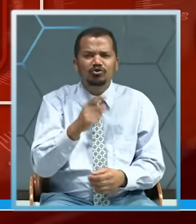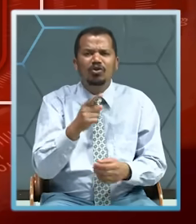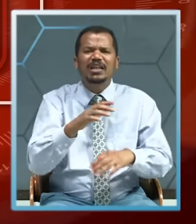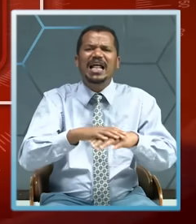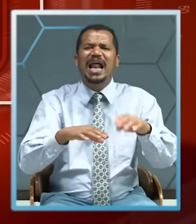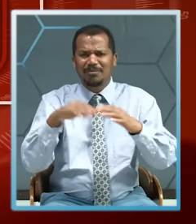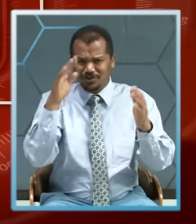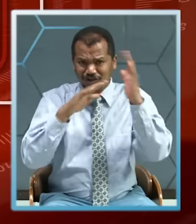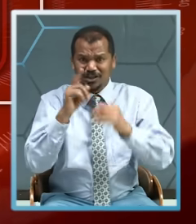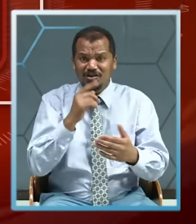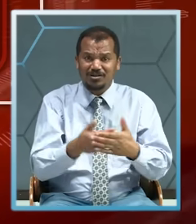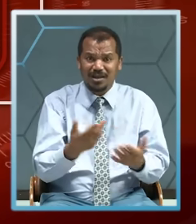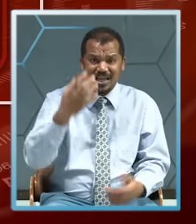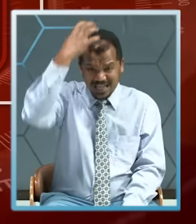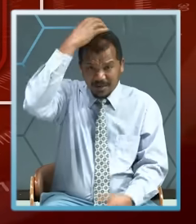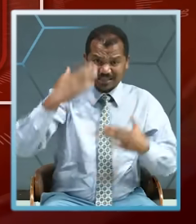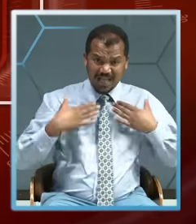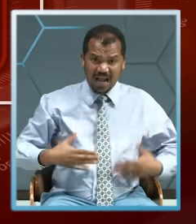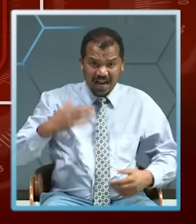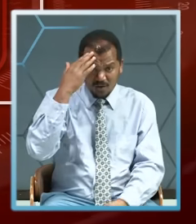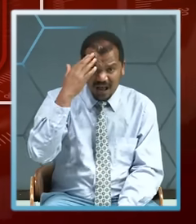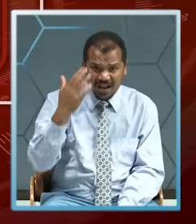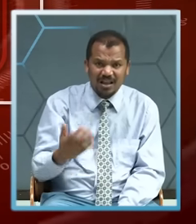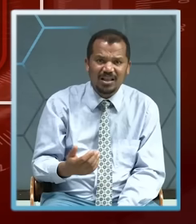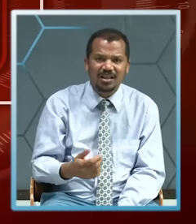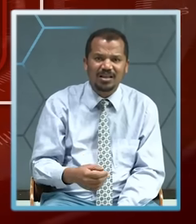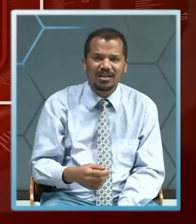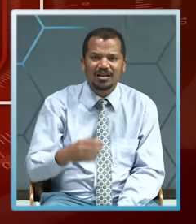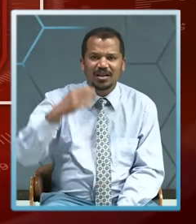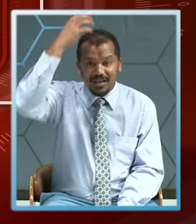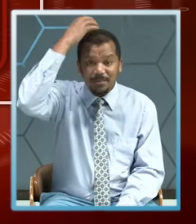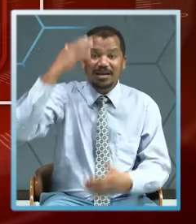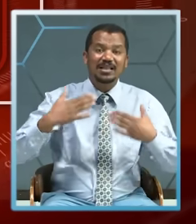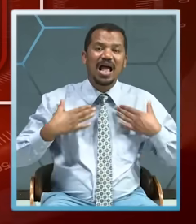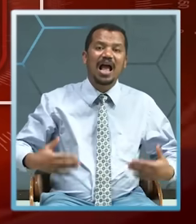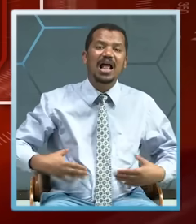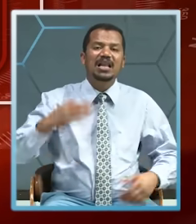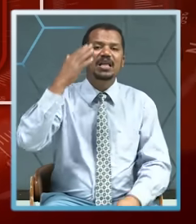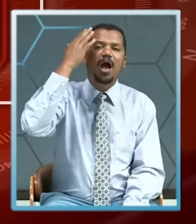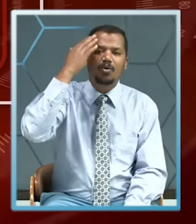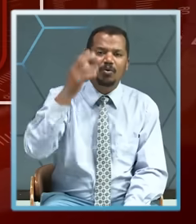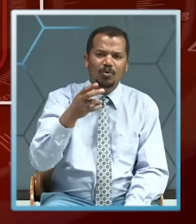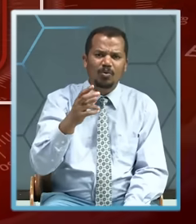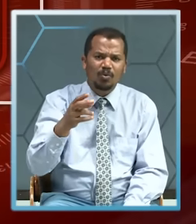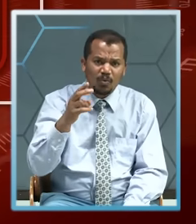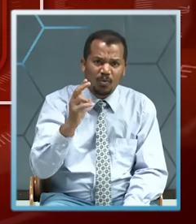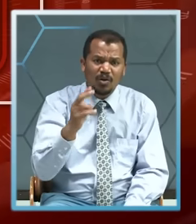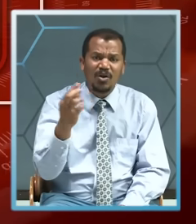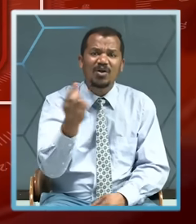ተደራራቢም ነው ችግሩ የደረሰቦትና የመንግስት አካል ያውቃል ይሄንን? የመንግስት አካል ያውቃሉ።